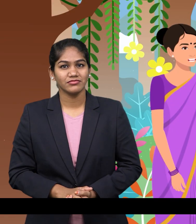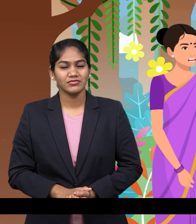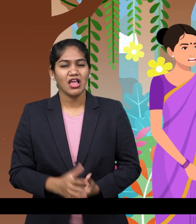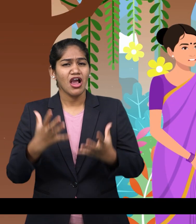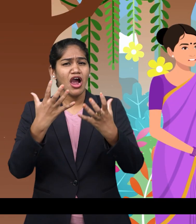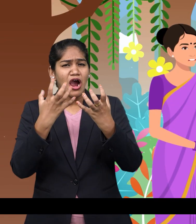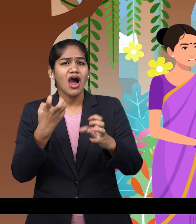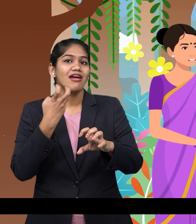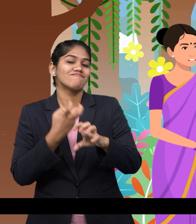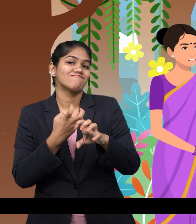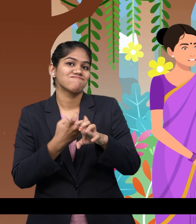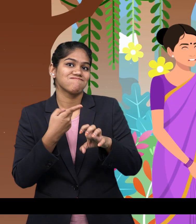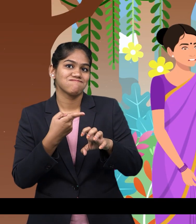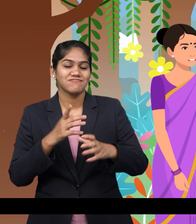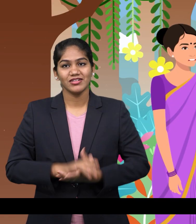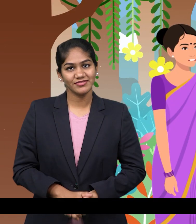कठोर,